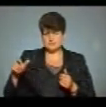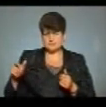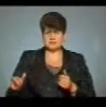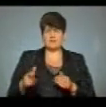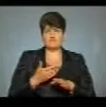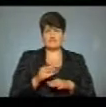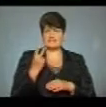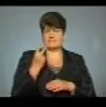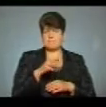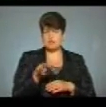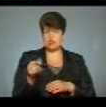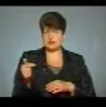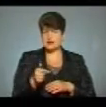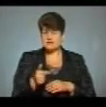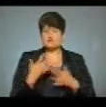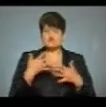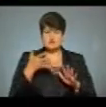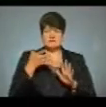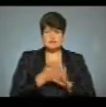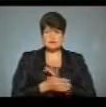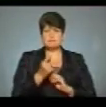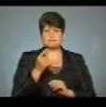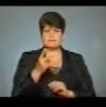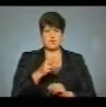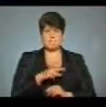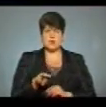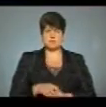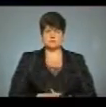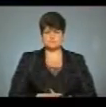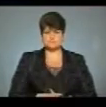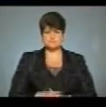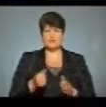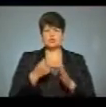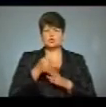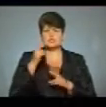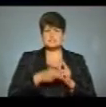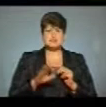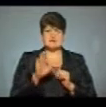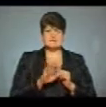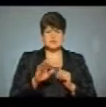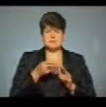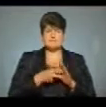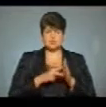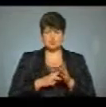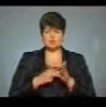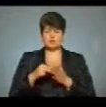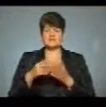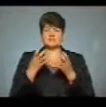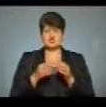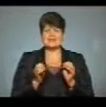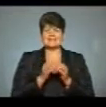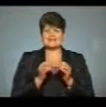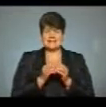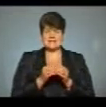виділили 2 мільйони гривень. Уже витратили 1,5 мільйони. До кінця вересня планується дозакупити ще 10